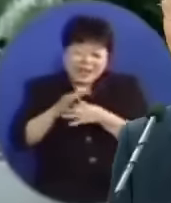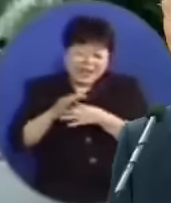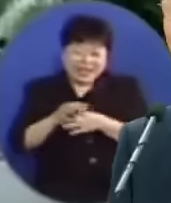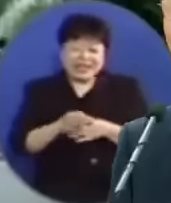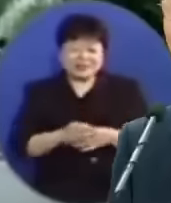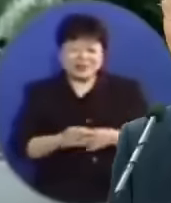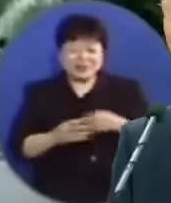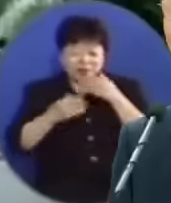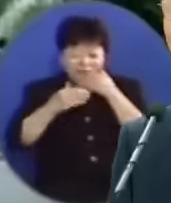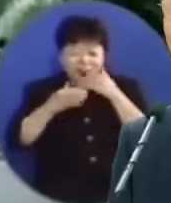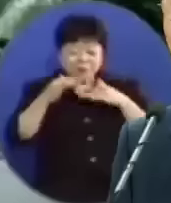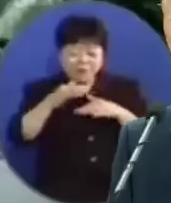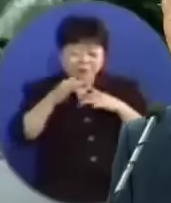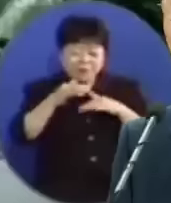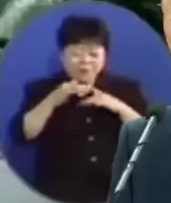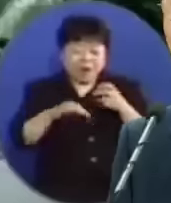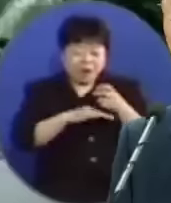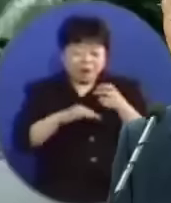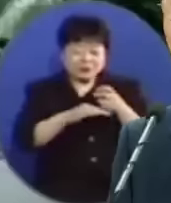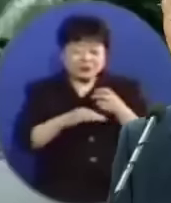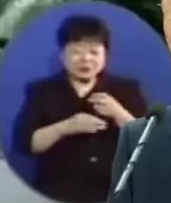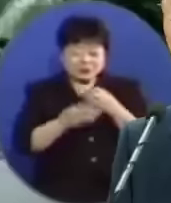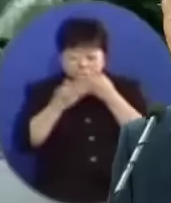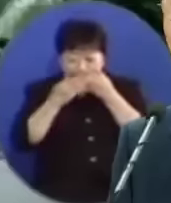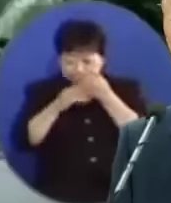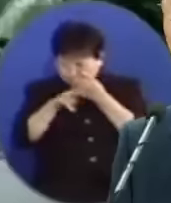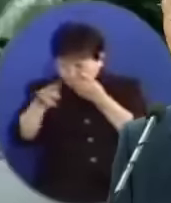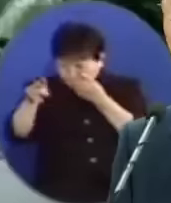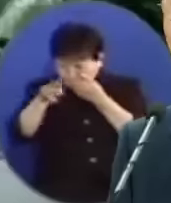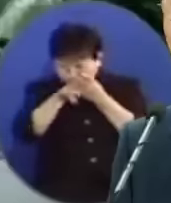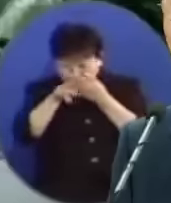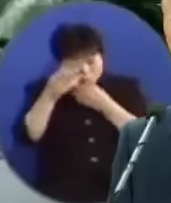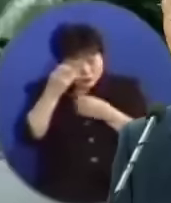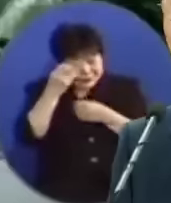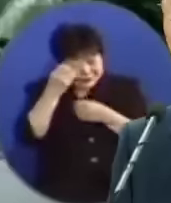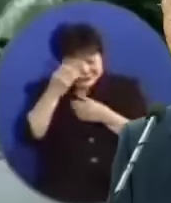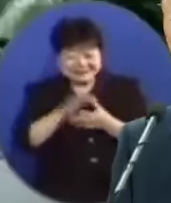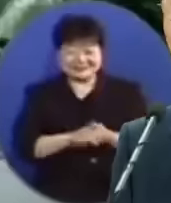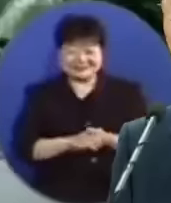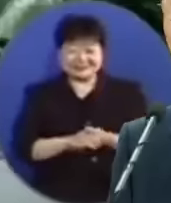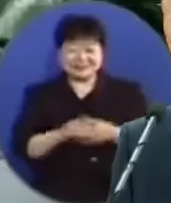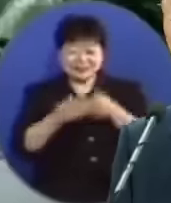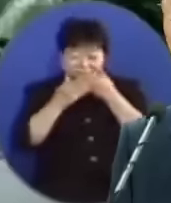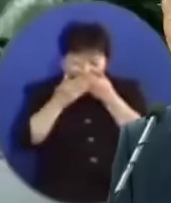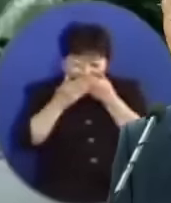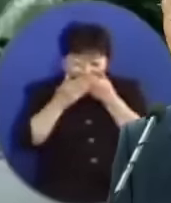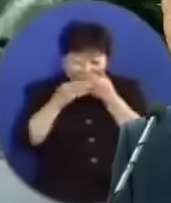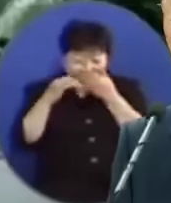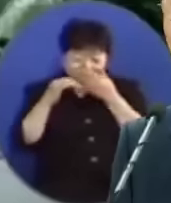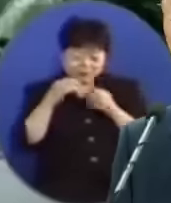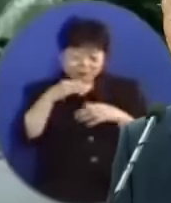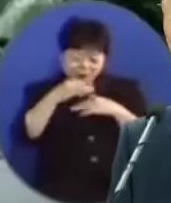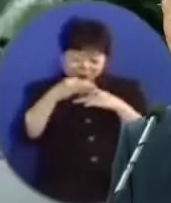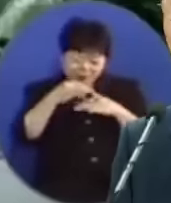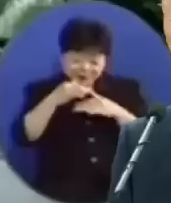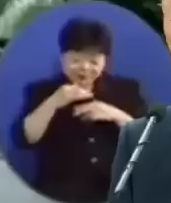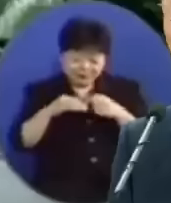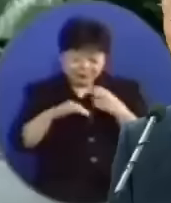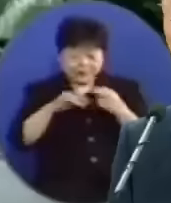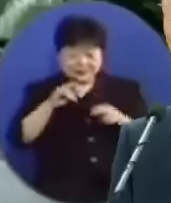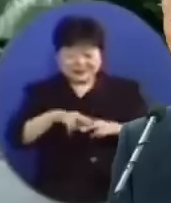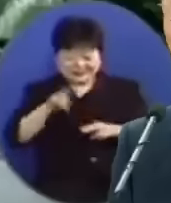방언을 자꾸 말하고 가니까 버스 탄 사람들이 전부 나를 쳐다보고 이상하게 생각합니다. 그러나 이렇게 방언을 하다가 버스에서